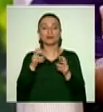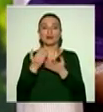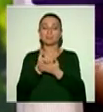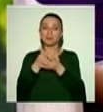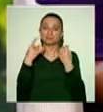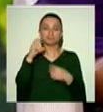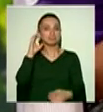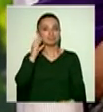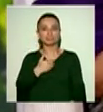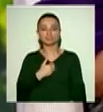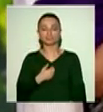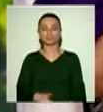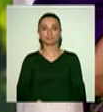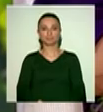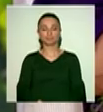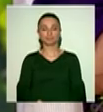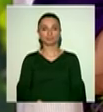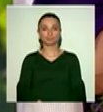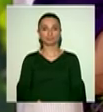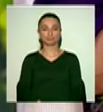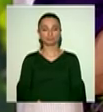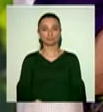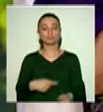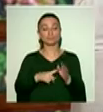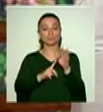ყოველდღიური ყოფითი ამბების მოსმენა მინდა.